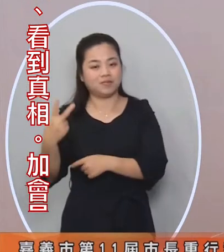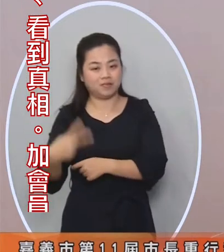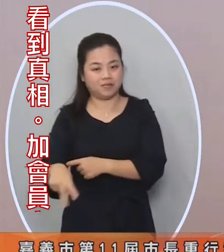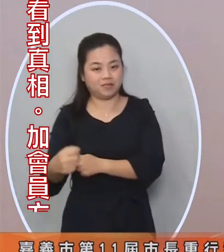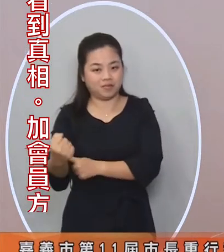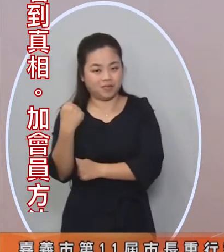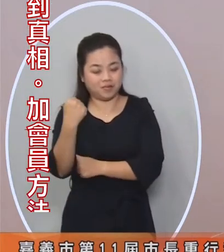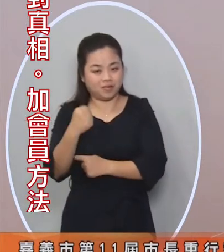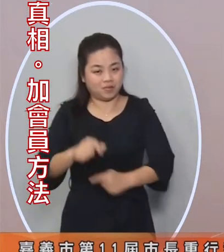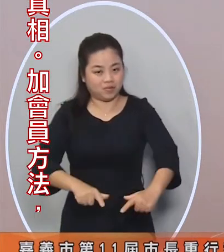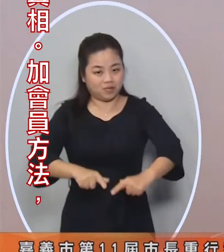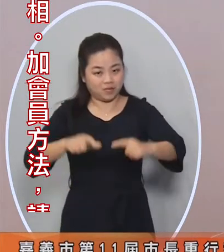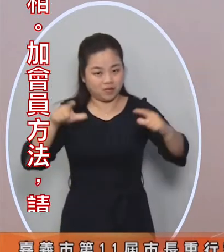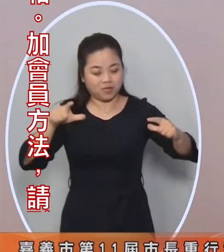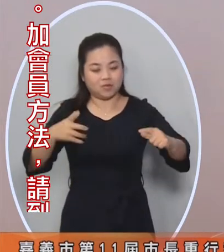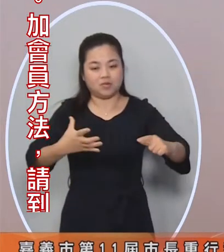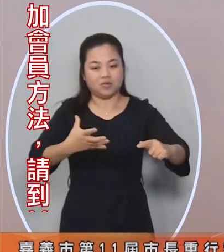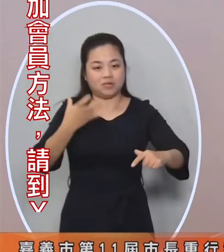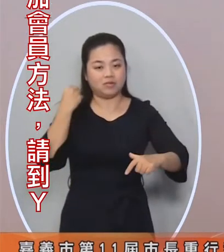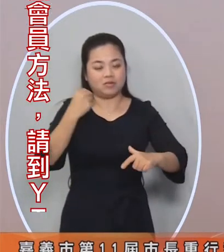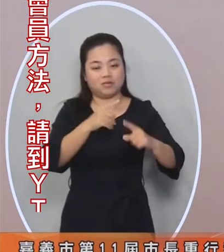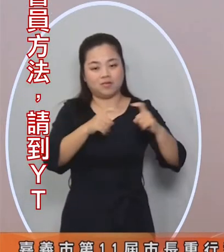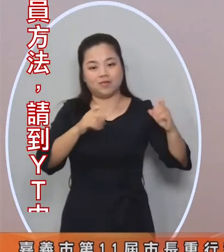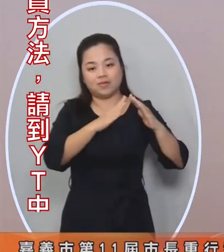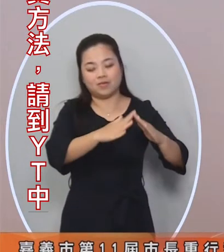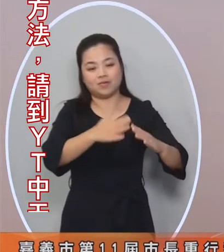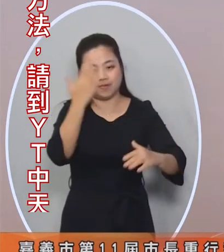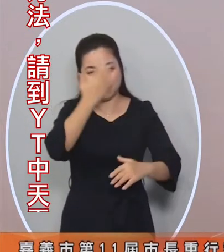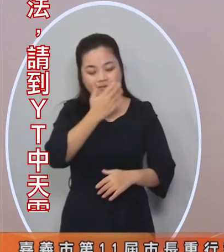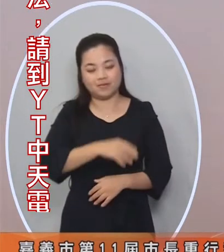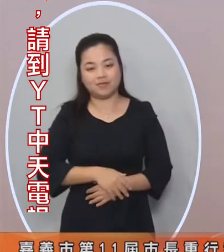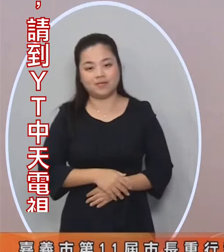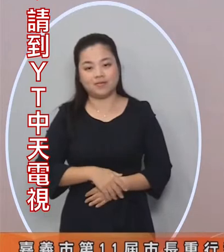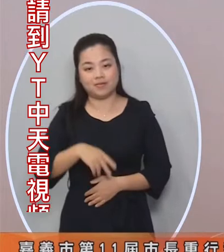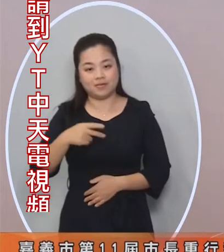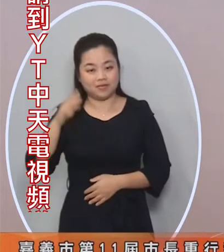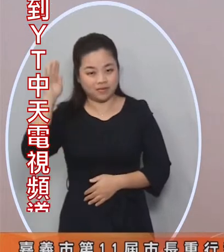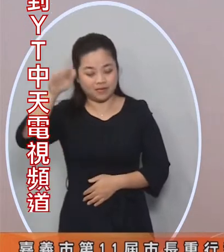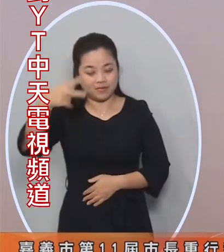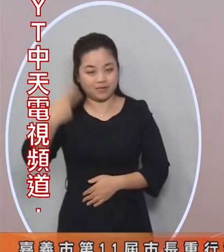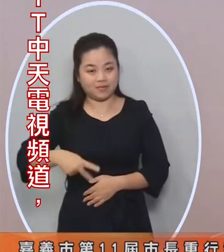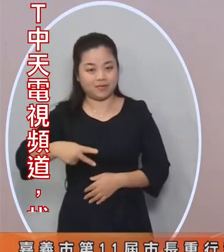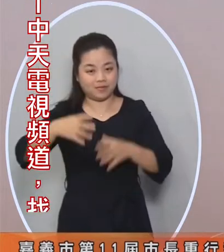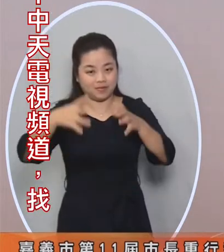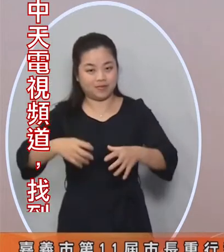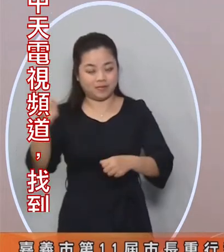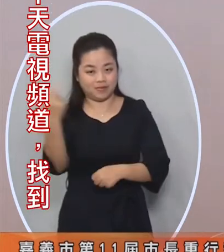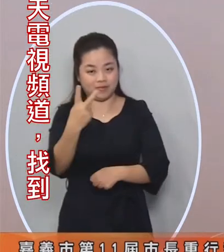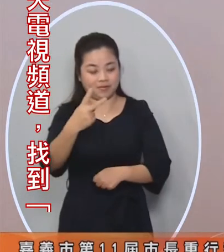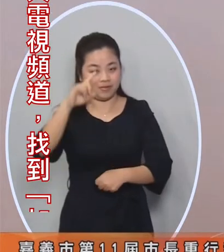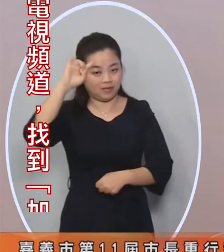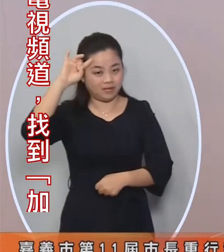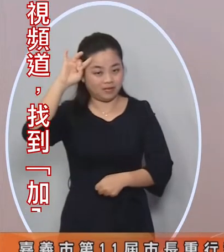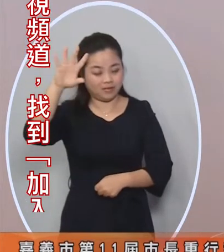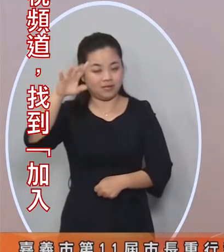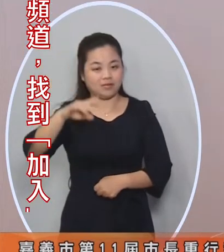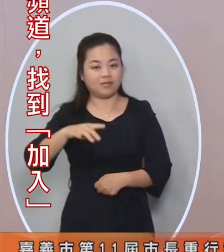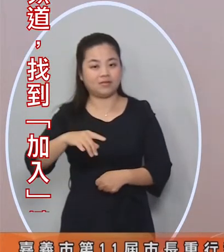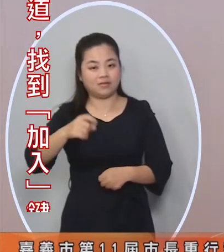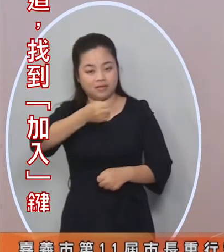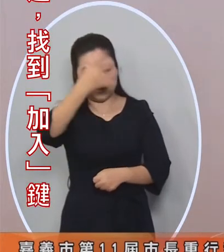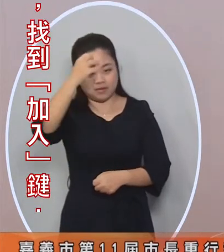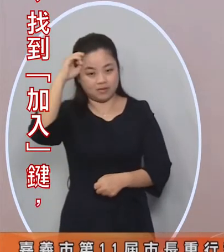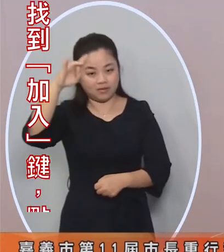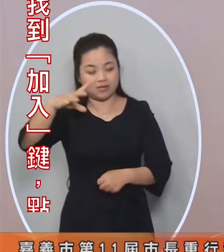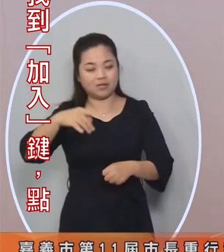力扩大旧城的魅力，而且我们未来会新增两个青创的基地，一个在西市场，